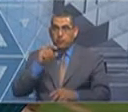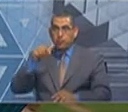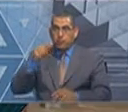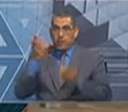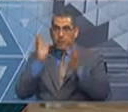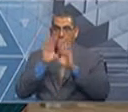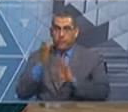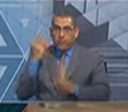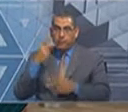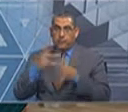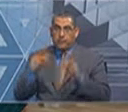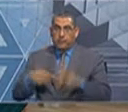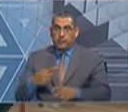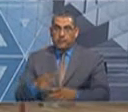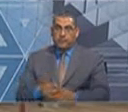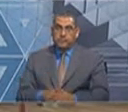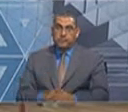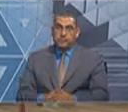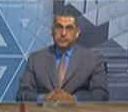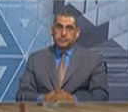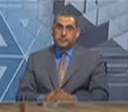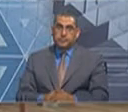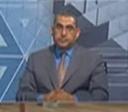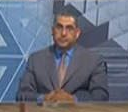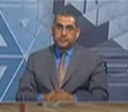من الإغلاق.